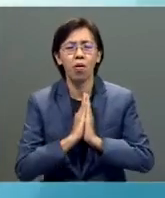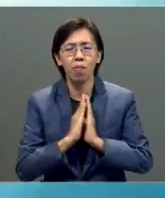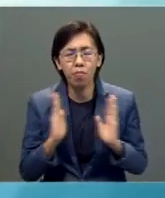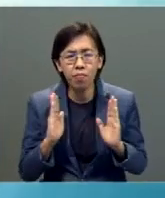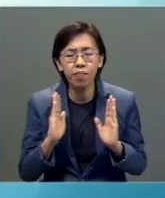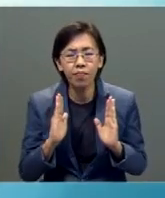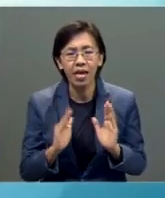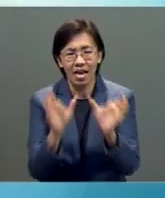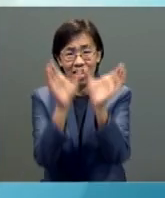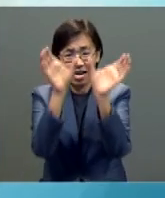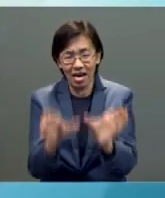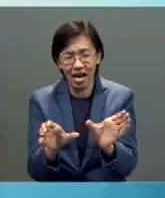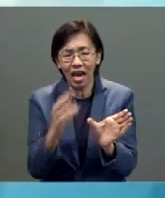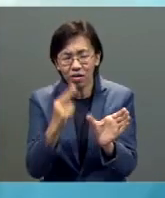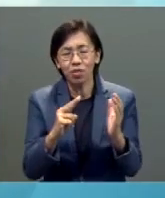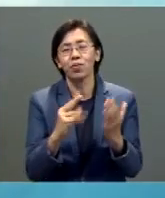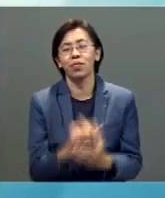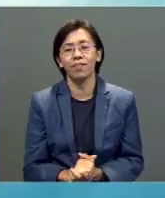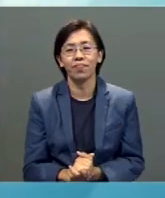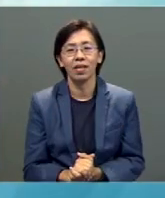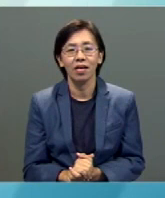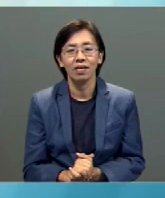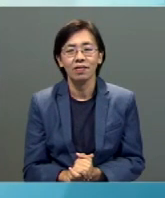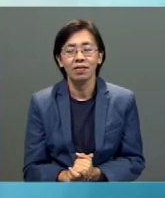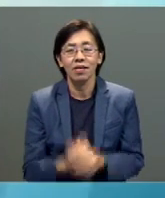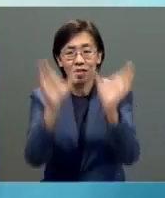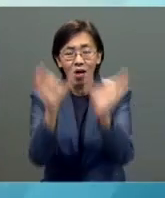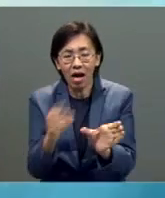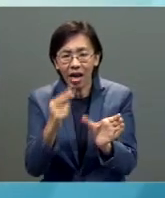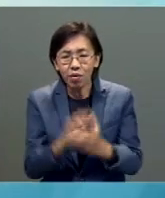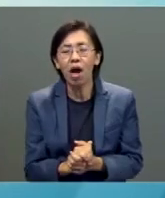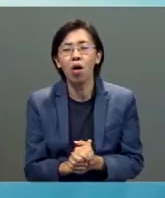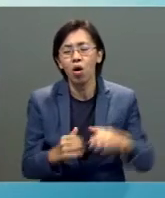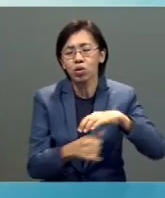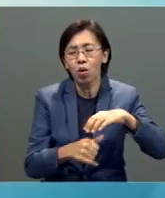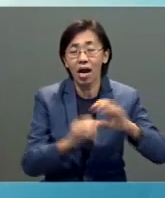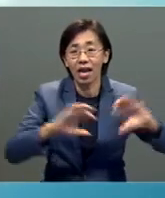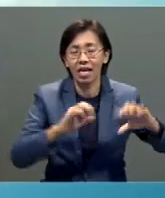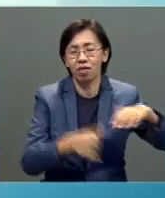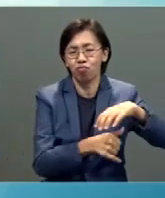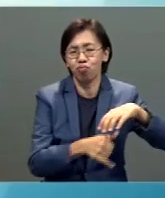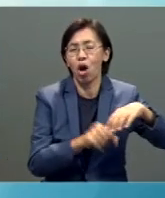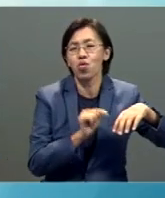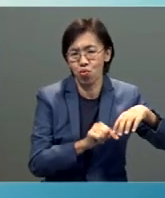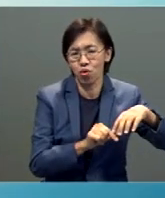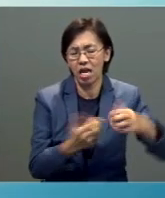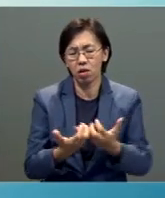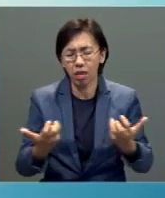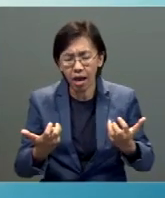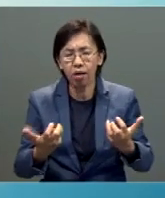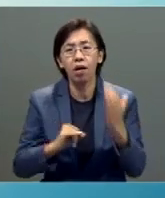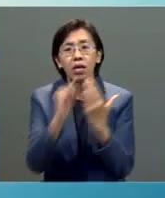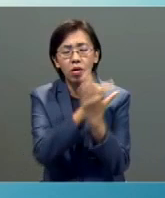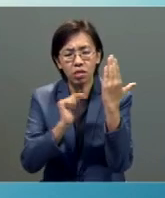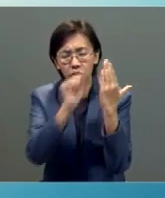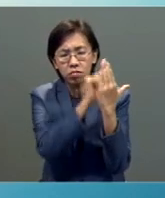อุตส่าห์แยกโรคออกมาในกลุ่มที่เป็นสถานที่กักกันโดยภาครัฐนะครับสเตทควอรันทีนแยกออกมาทำให้จังหวัด